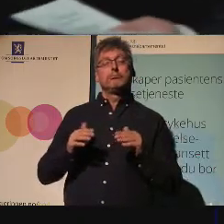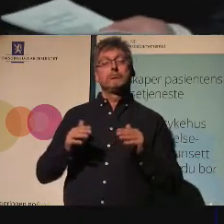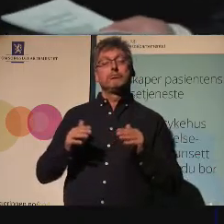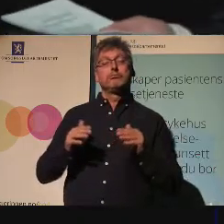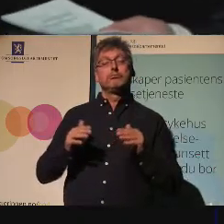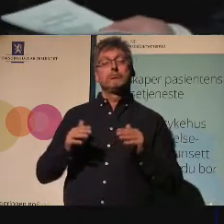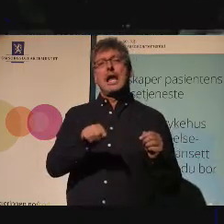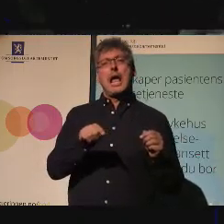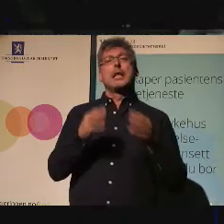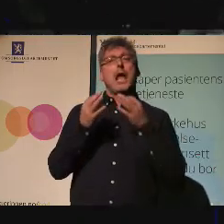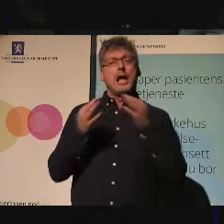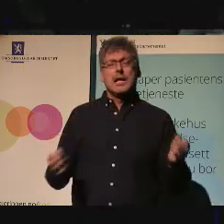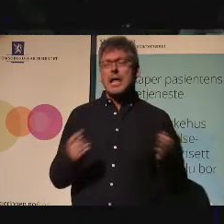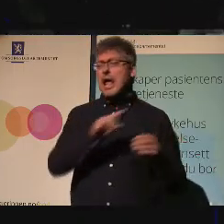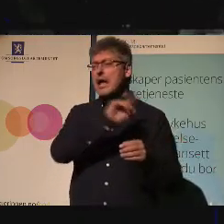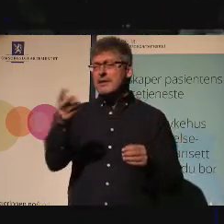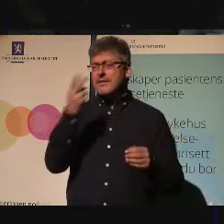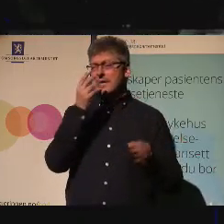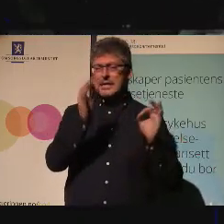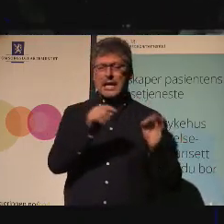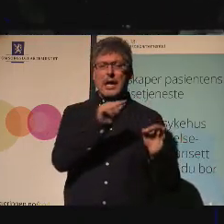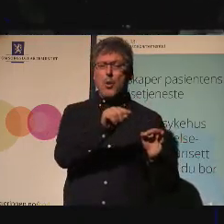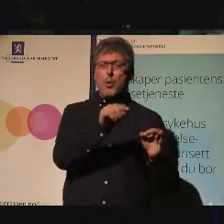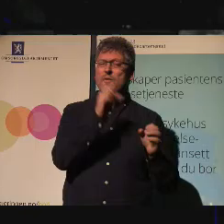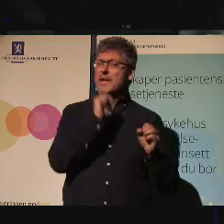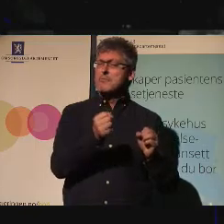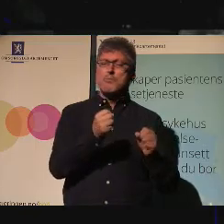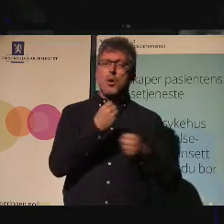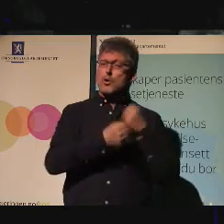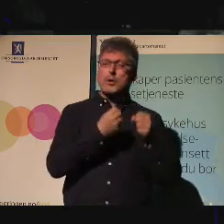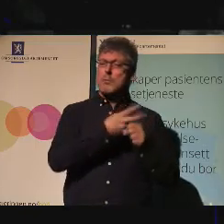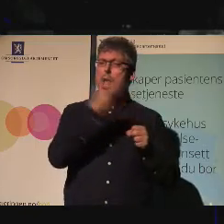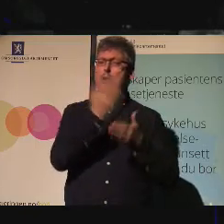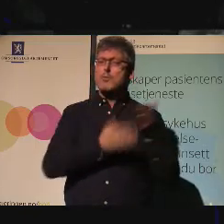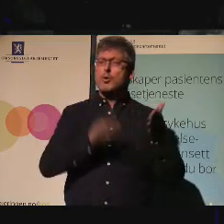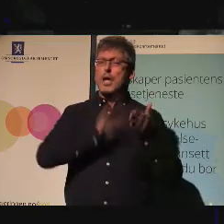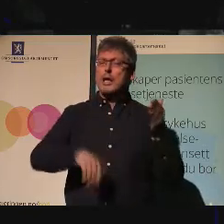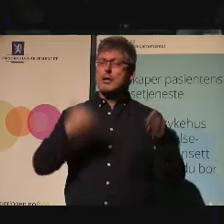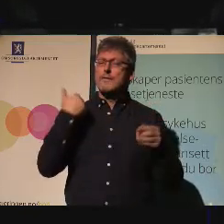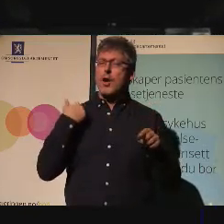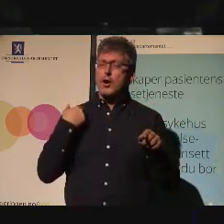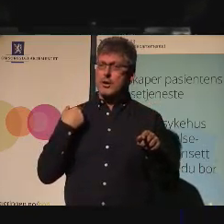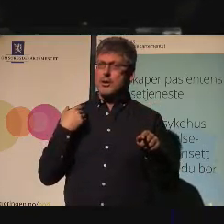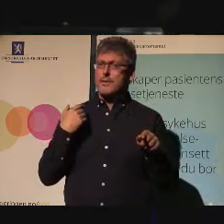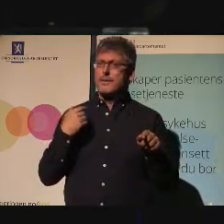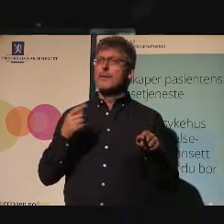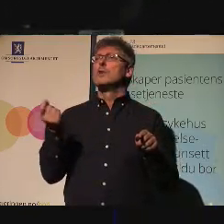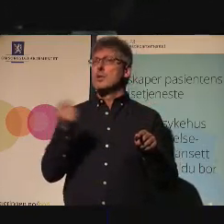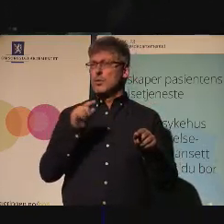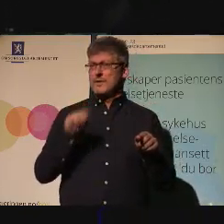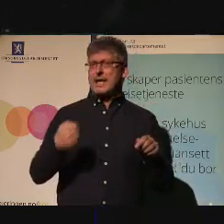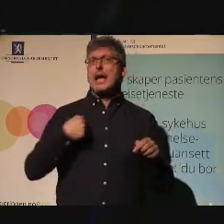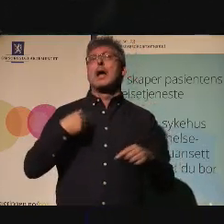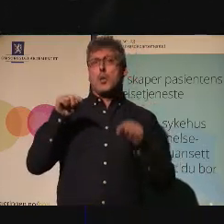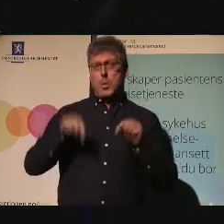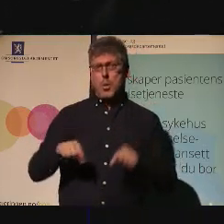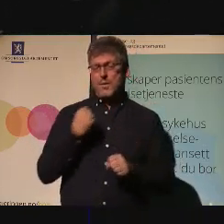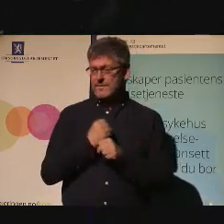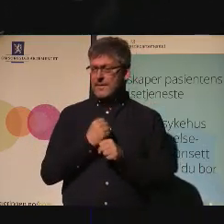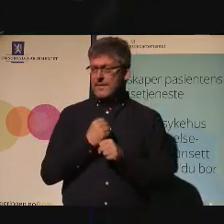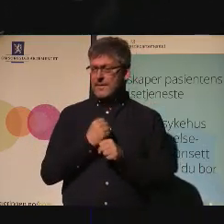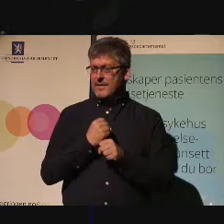er det jo ting som vi ser at vi må gjøre annerledes enn før. Og dette er nok en av de tingene som jeg opplever nå virkelig presser